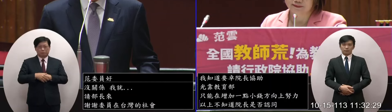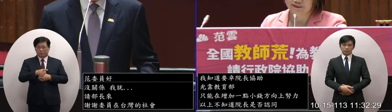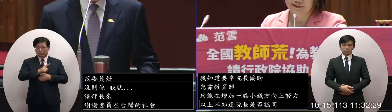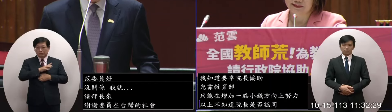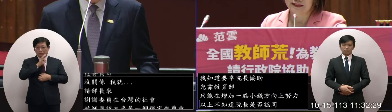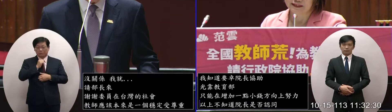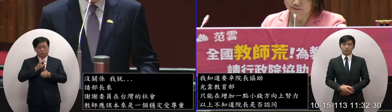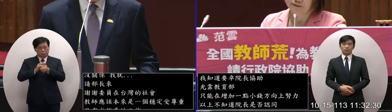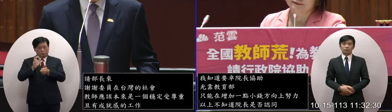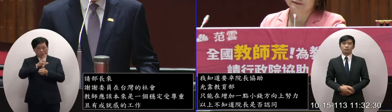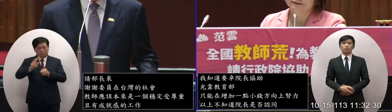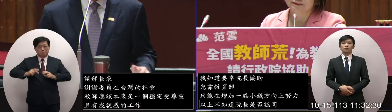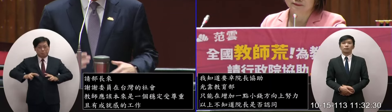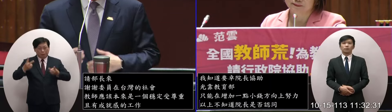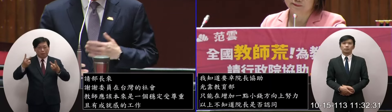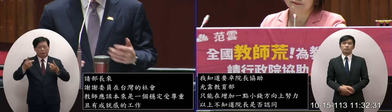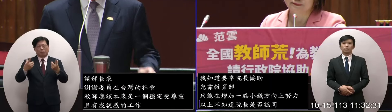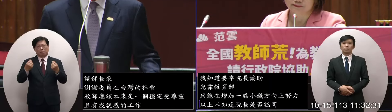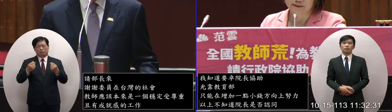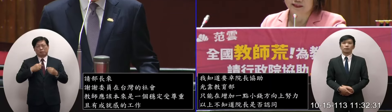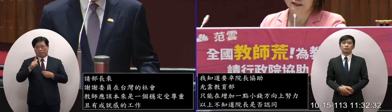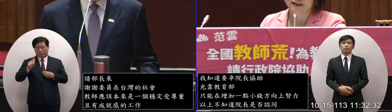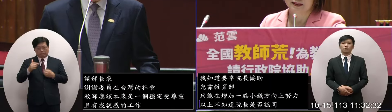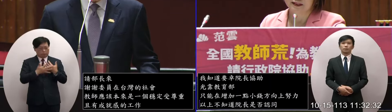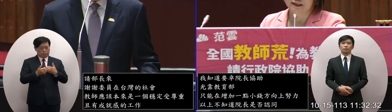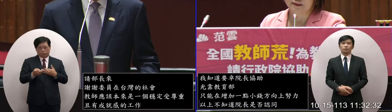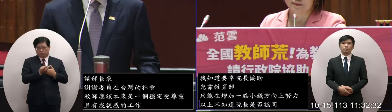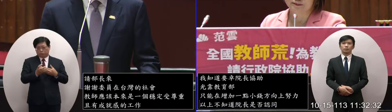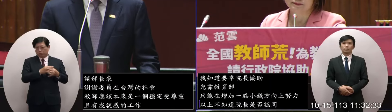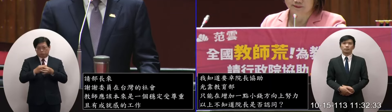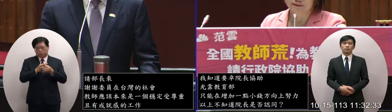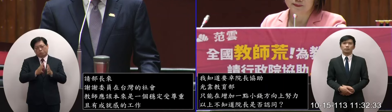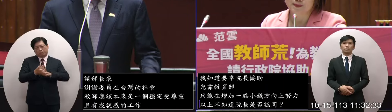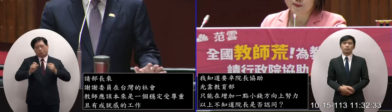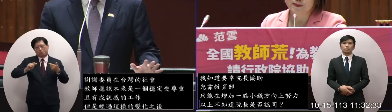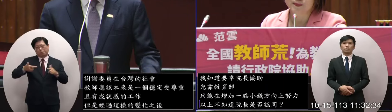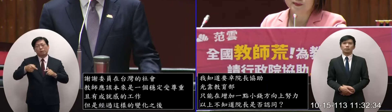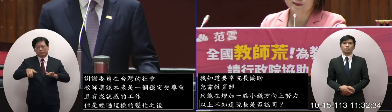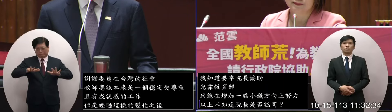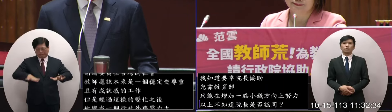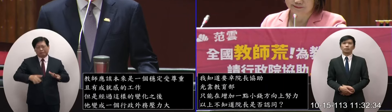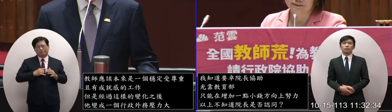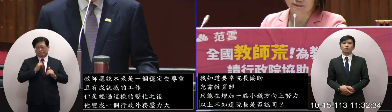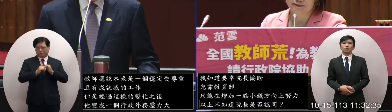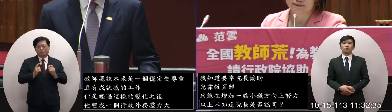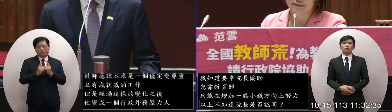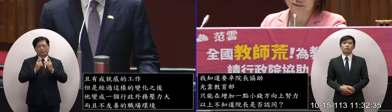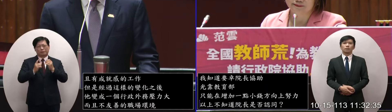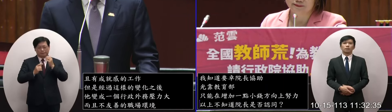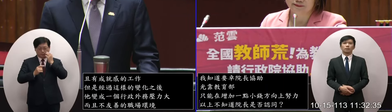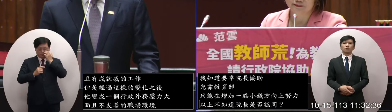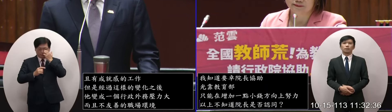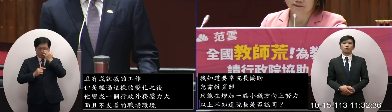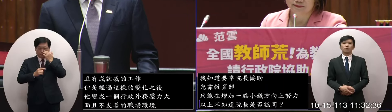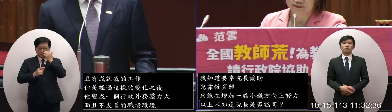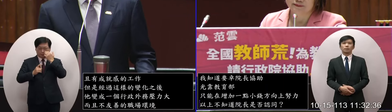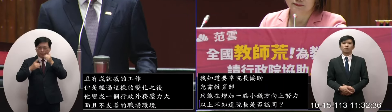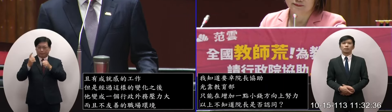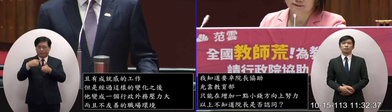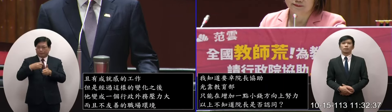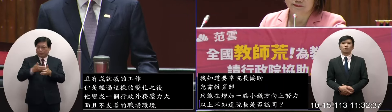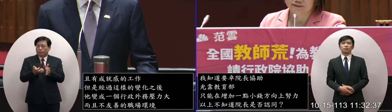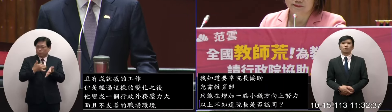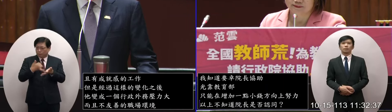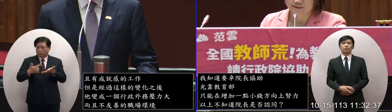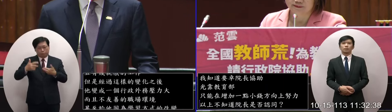因为学习方式的改变也改变了师生之间的关系啊，这个是现实社会啊。那教育的预算